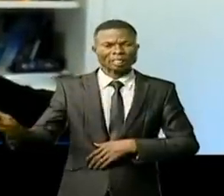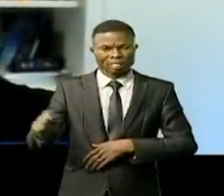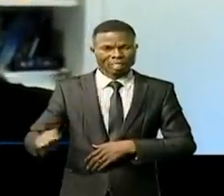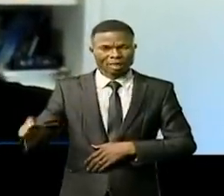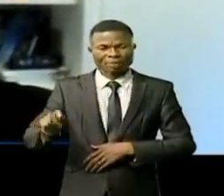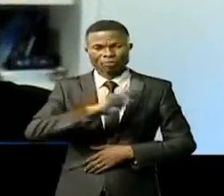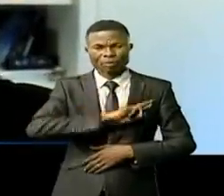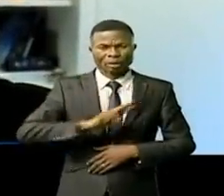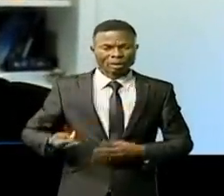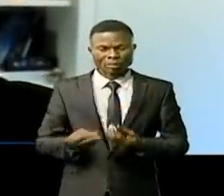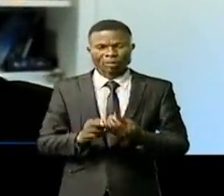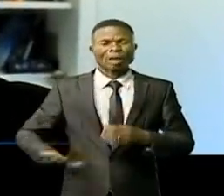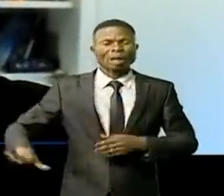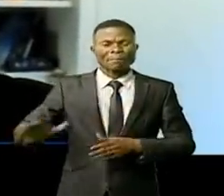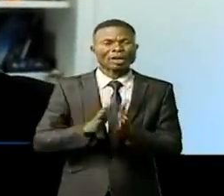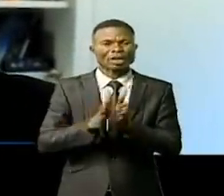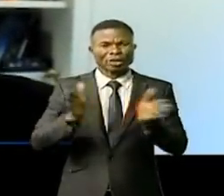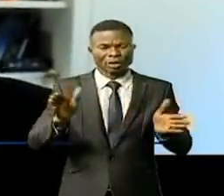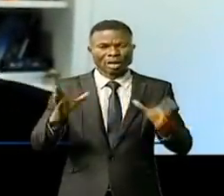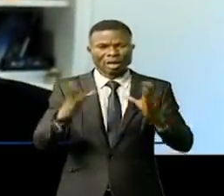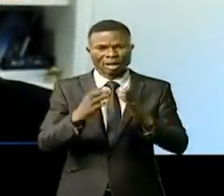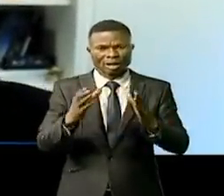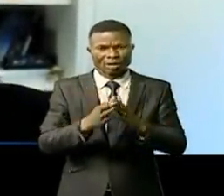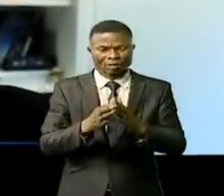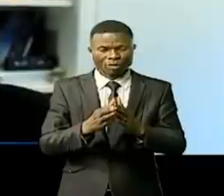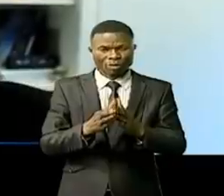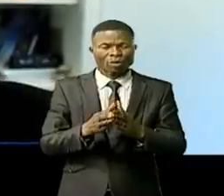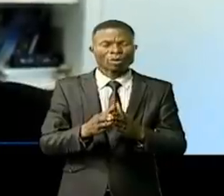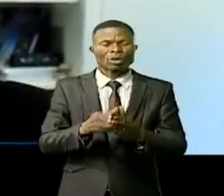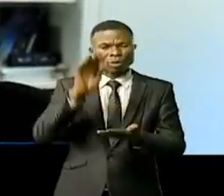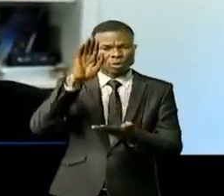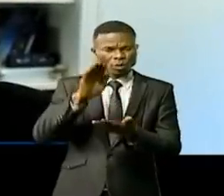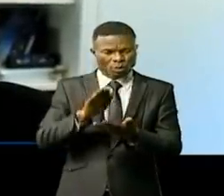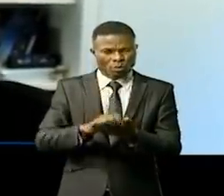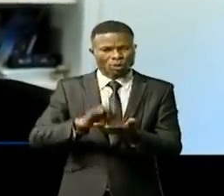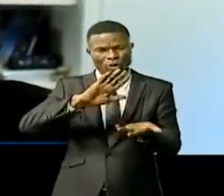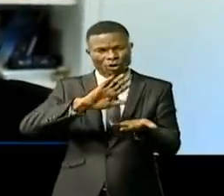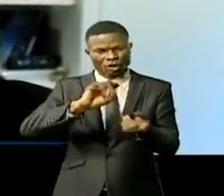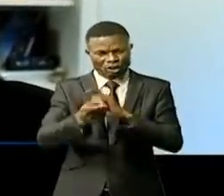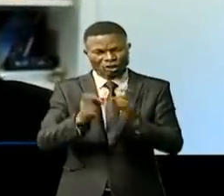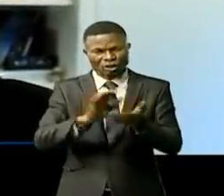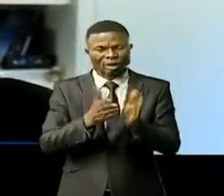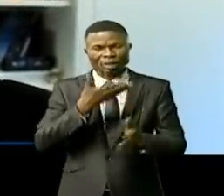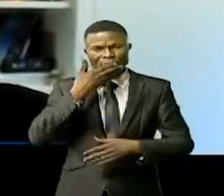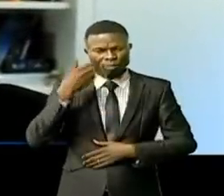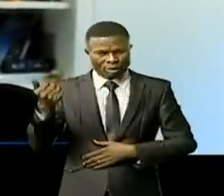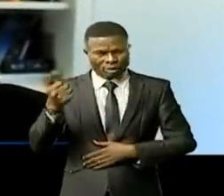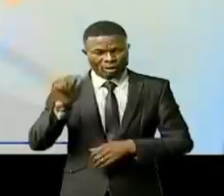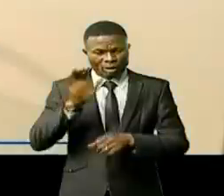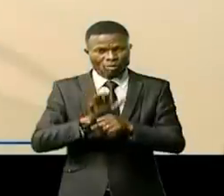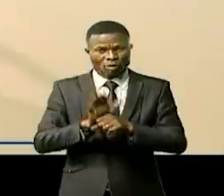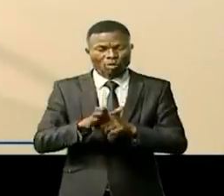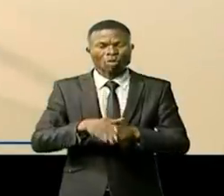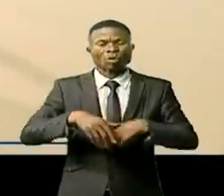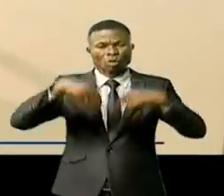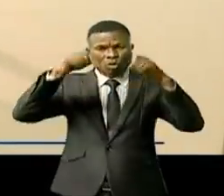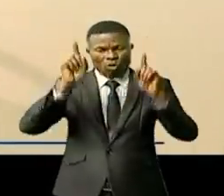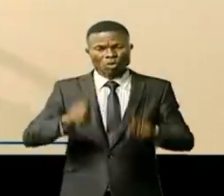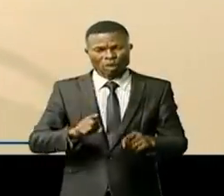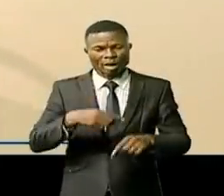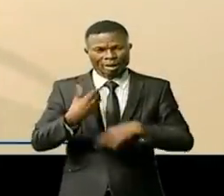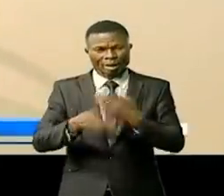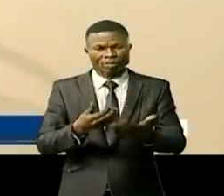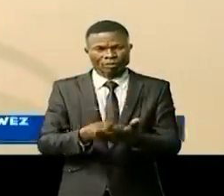de la RDC. Mais avec une revisite qui pourrait être améliorée si on fait plusieurs satellites. Pour rappel,